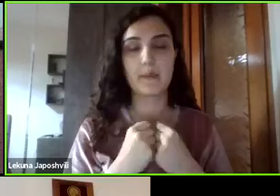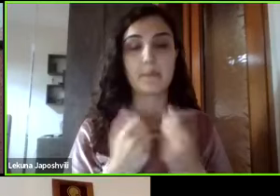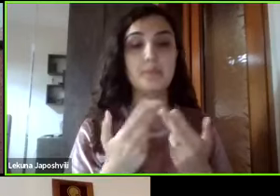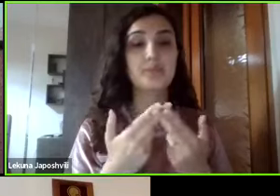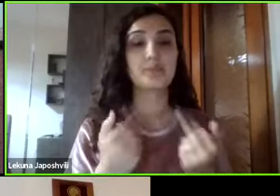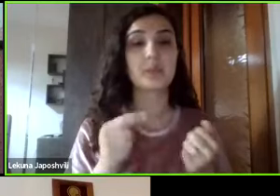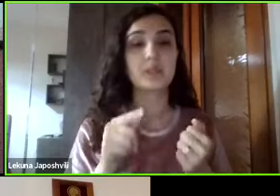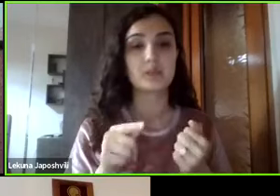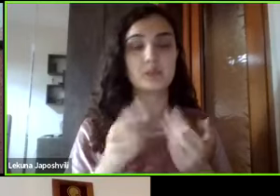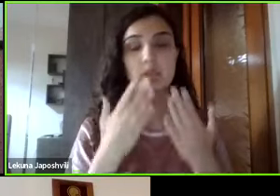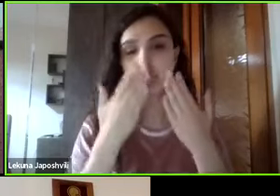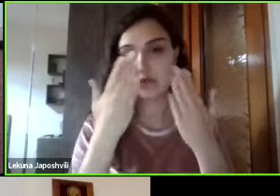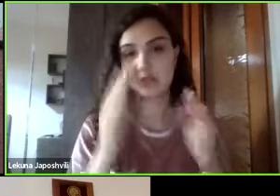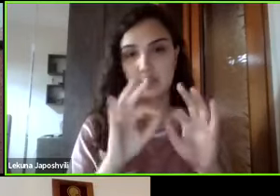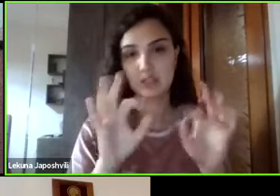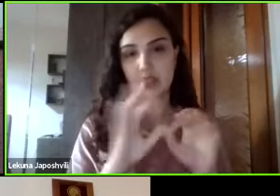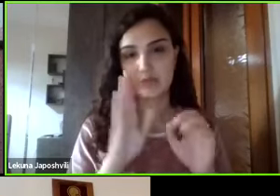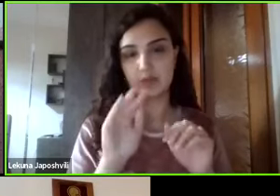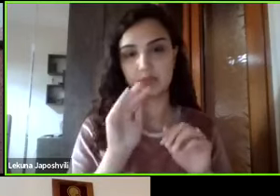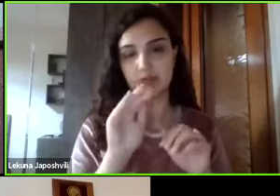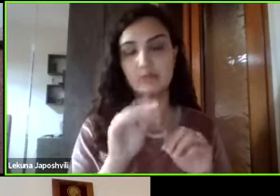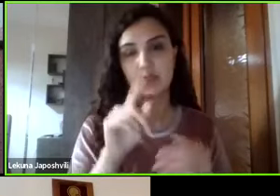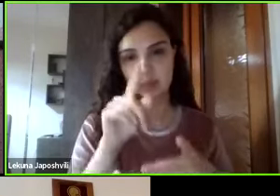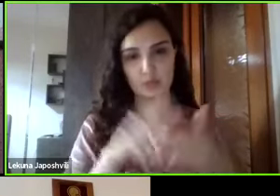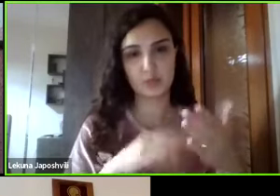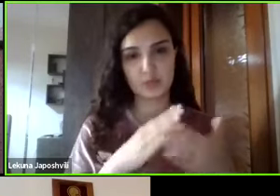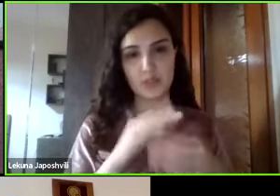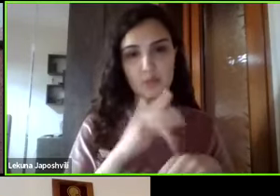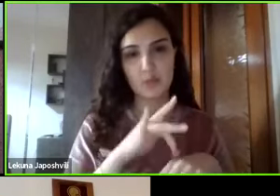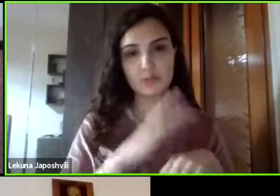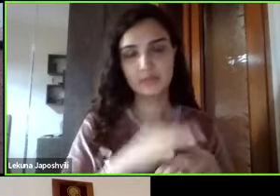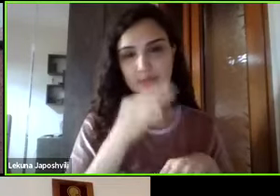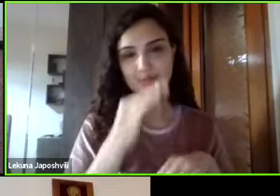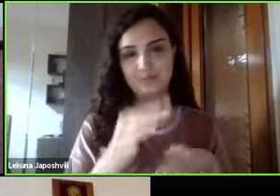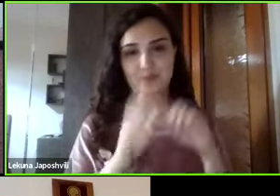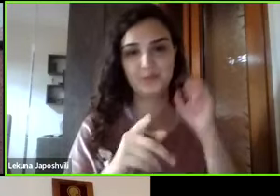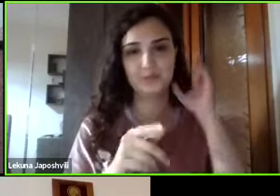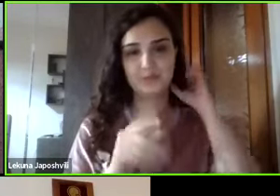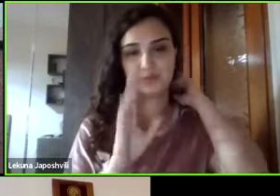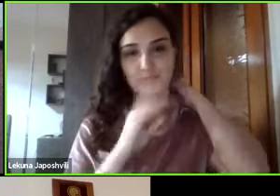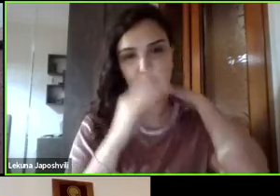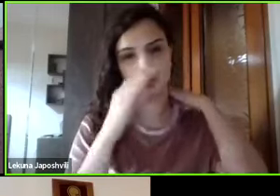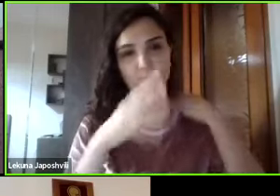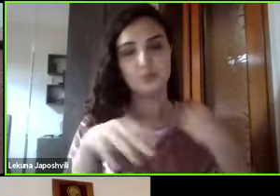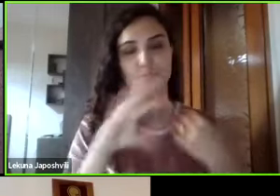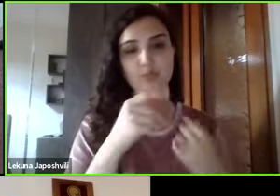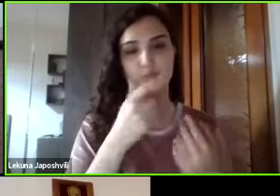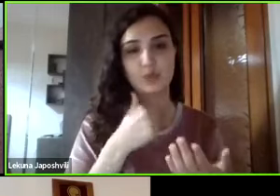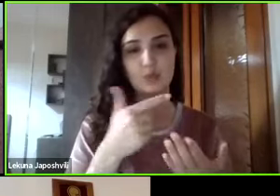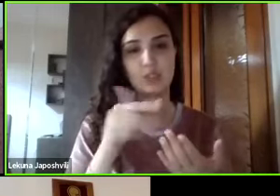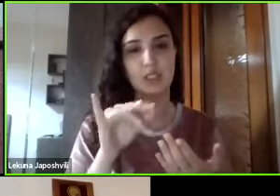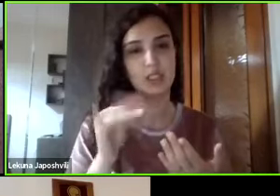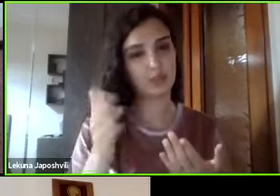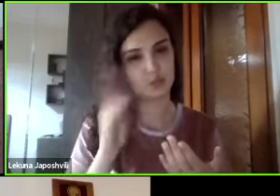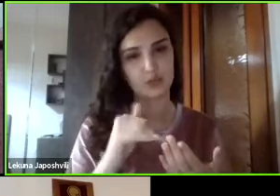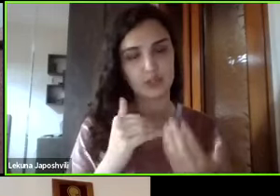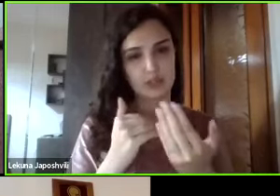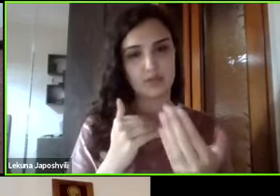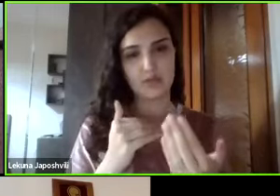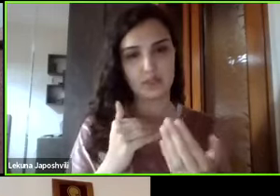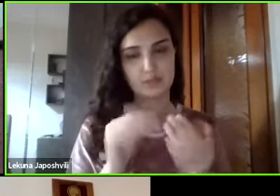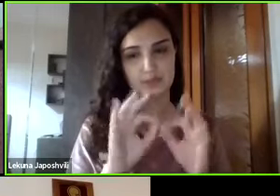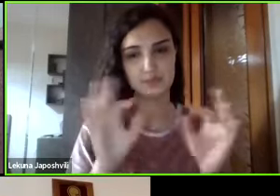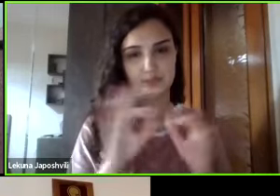უნდა წავიკითხავთ და დარწმუნებული ვარ, რომ ამ უწურო პასუხს გასცემთ მშობლებს. ბატონო გია, მოდი თქვენ